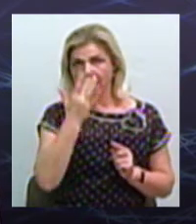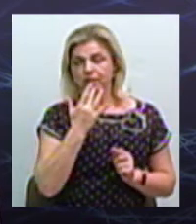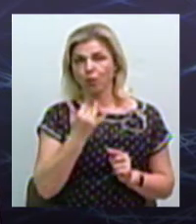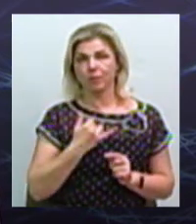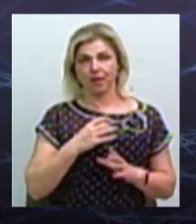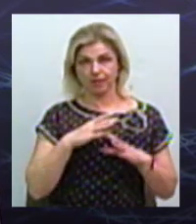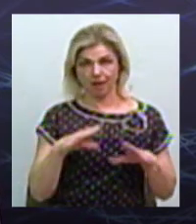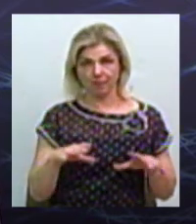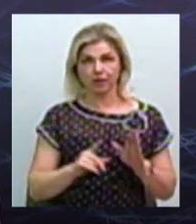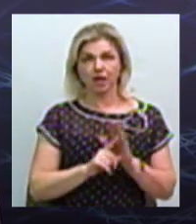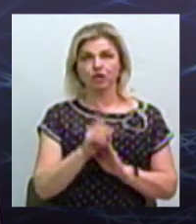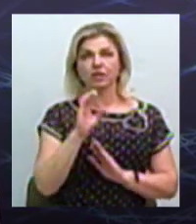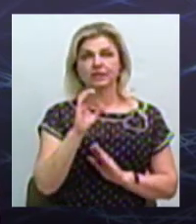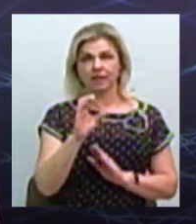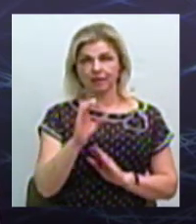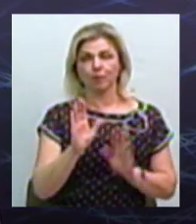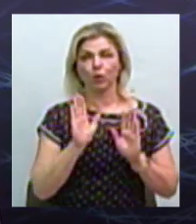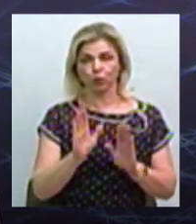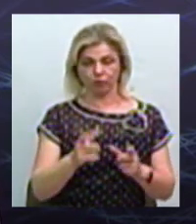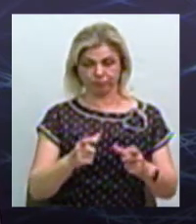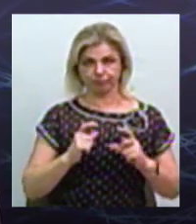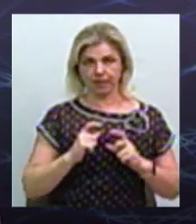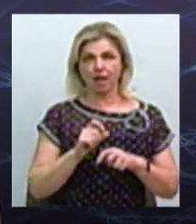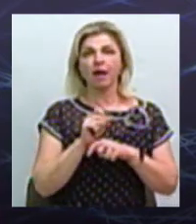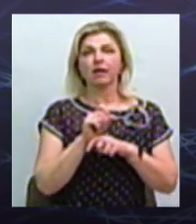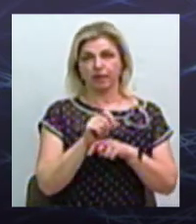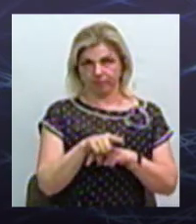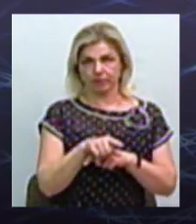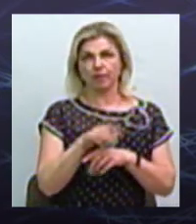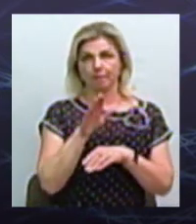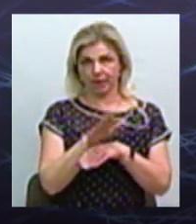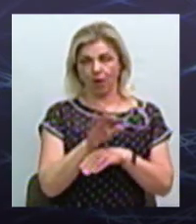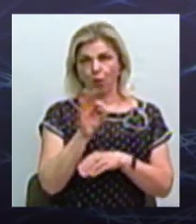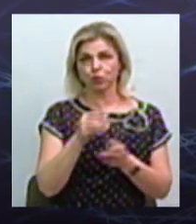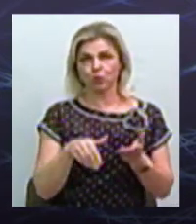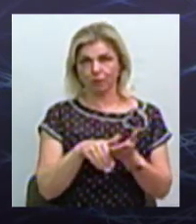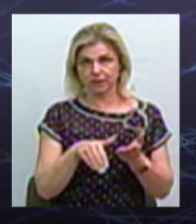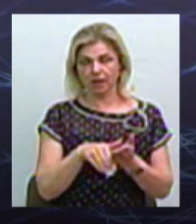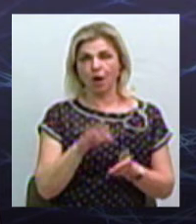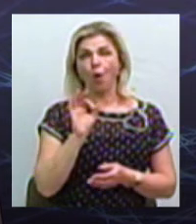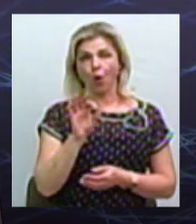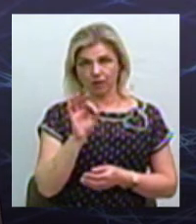начале сентября мне только ее назначили. В октябре